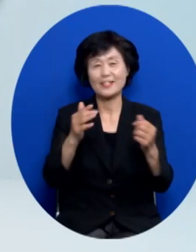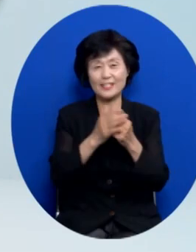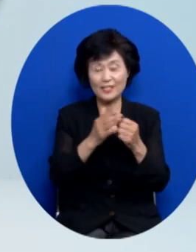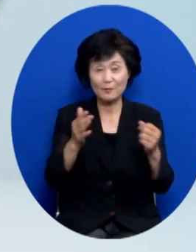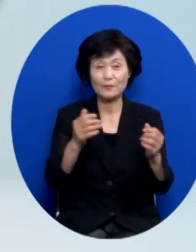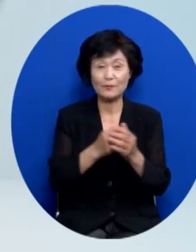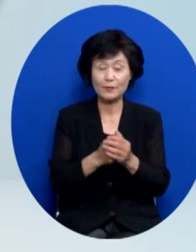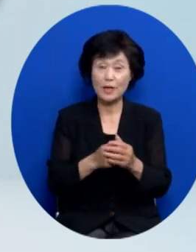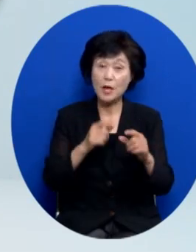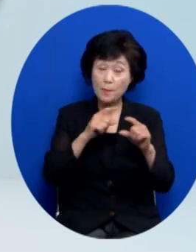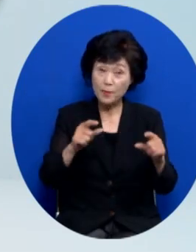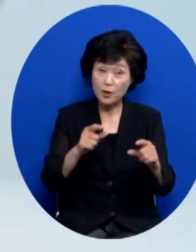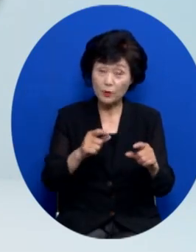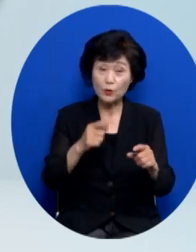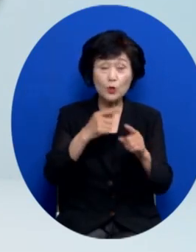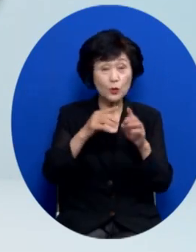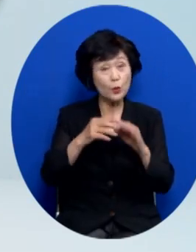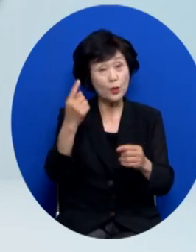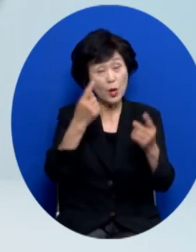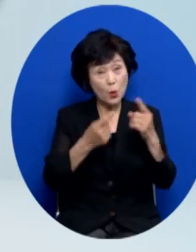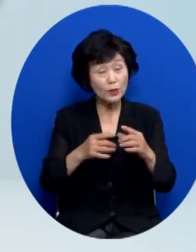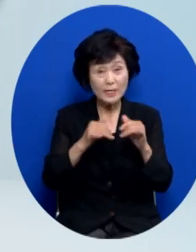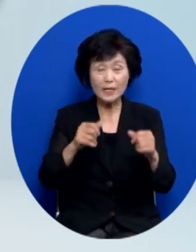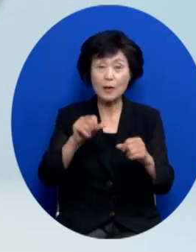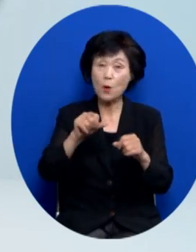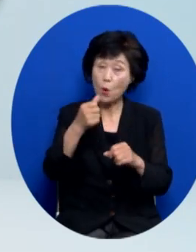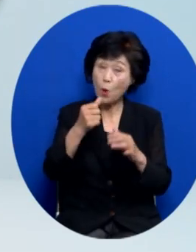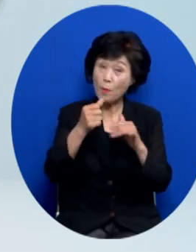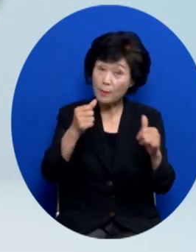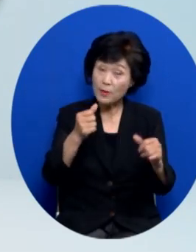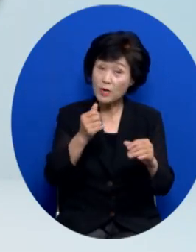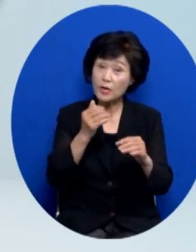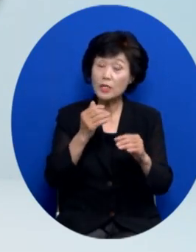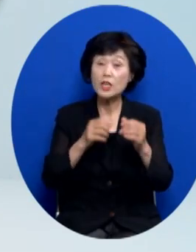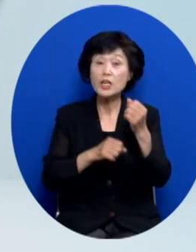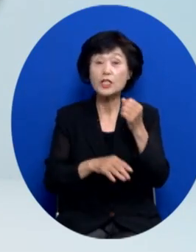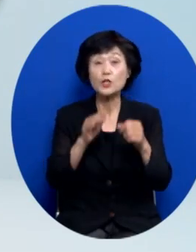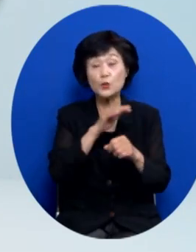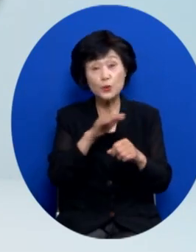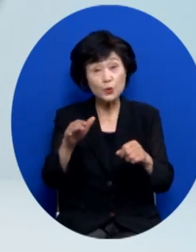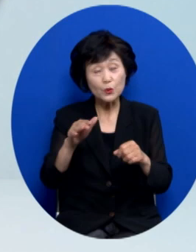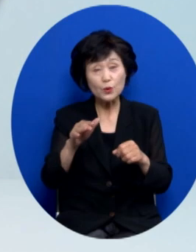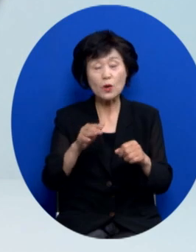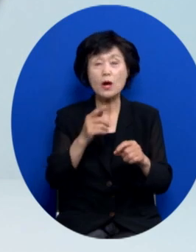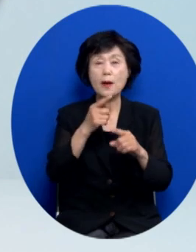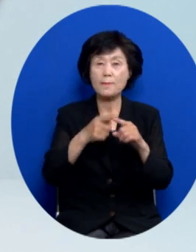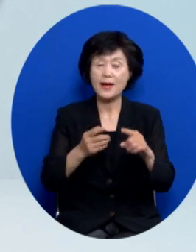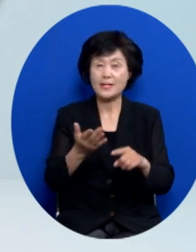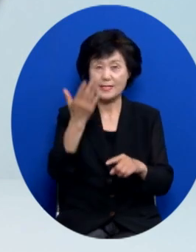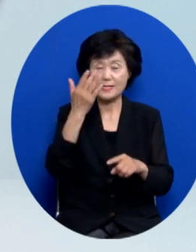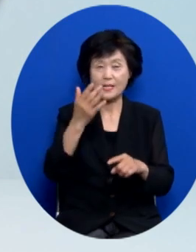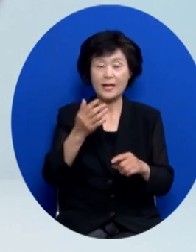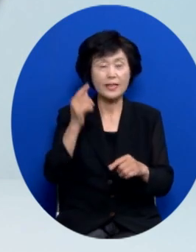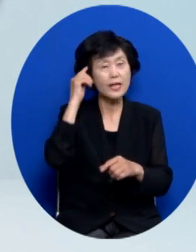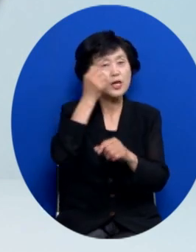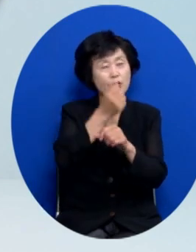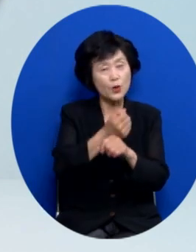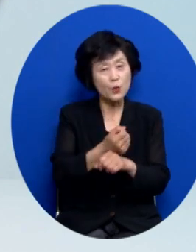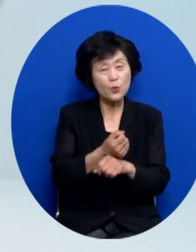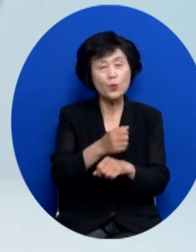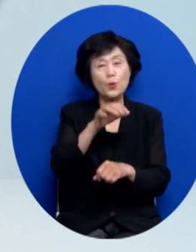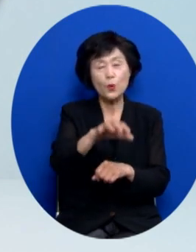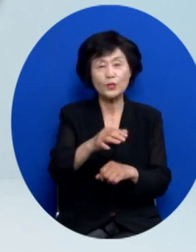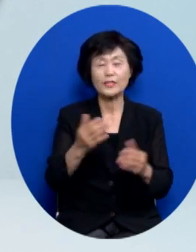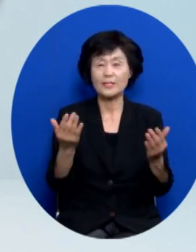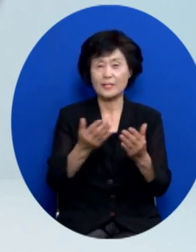남군산교회에선 평균 출석자 수 500명을 기준으로 280명이 연구사역위원회에서 활동합니다. 출석 성도의 반